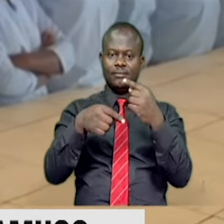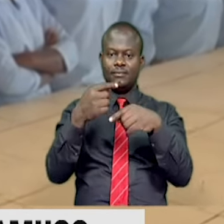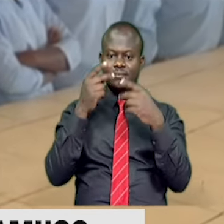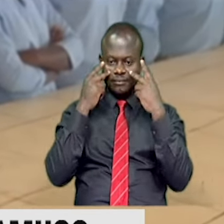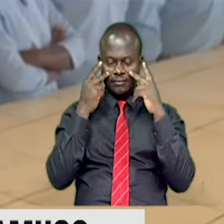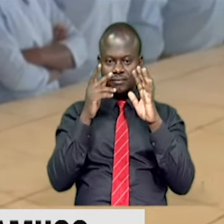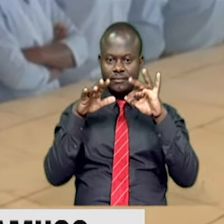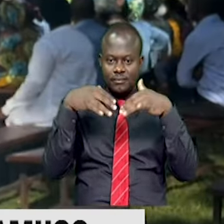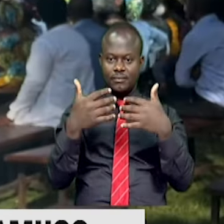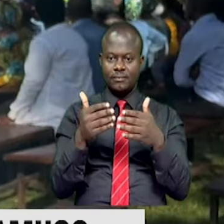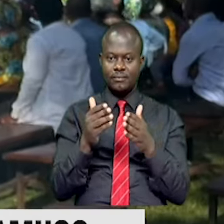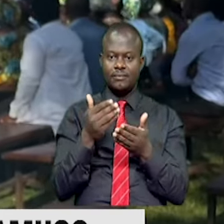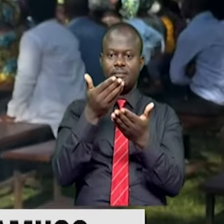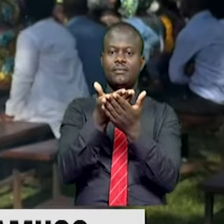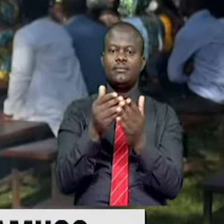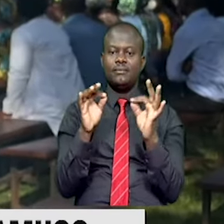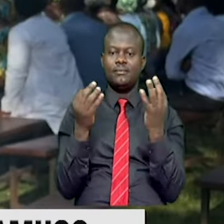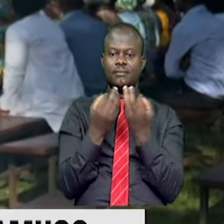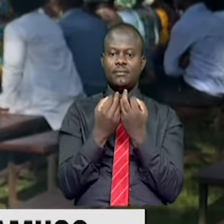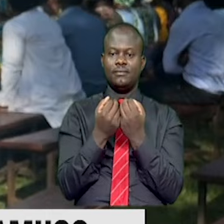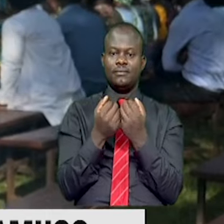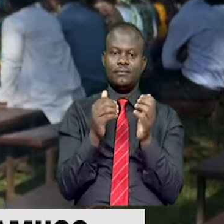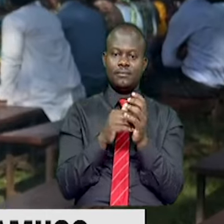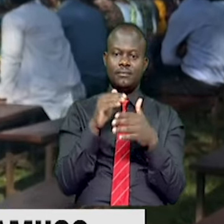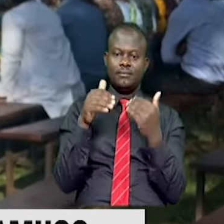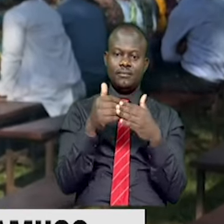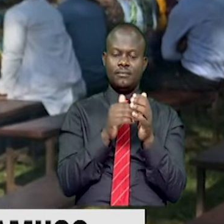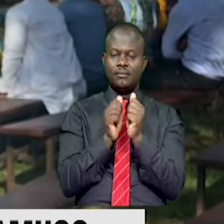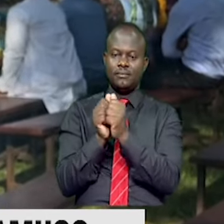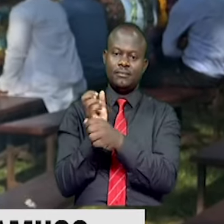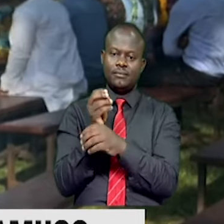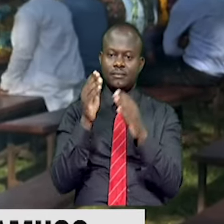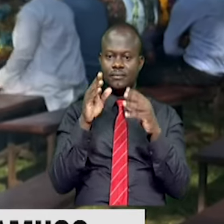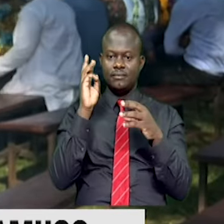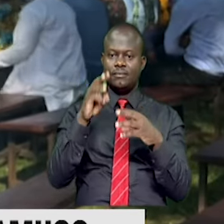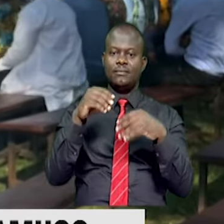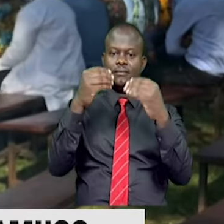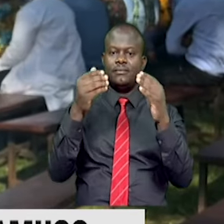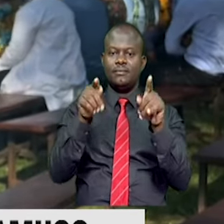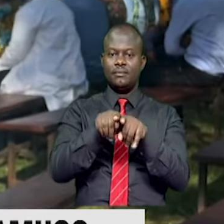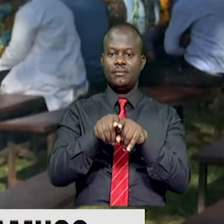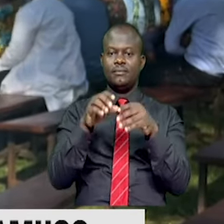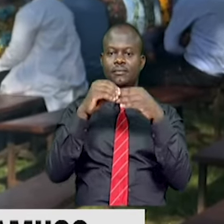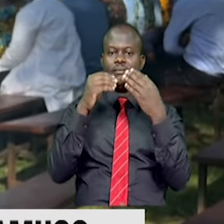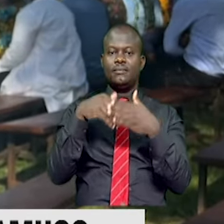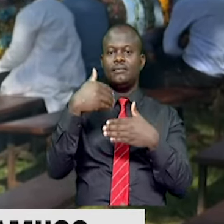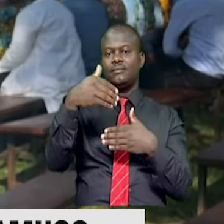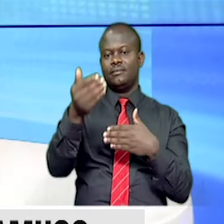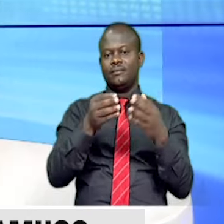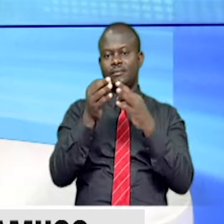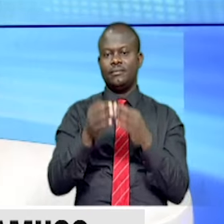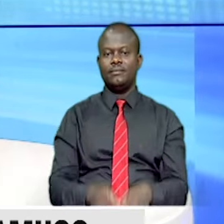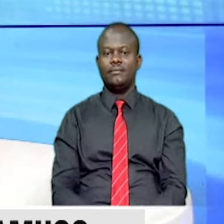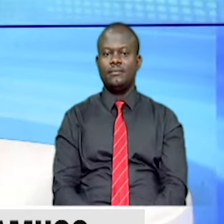kureba uburyo bagiye gushyikirizwa imiryango yabo ndetse n'inama barabaha, ibyo byose nk'uko n'umuyobozi arimo agenda